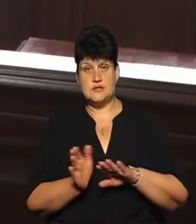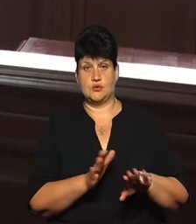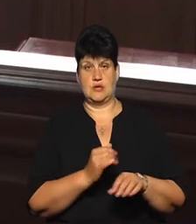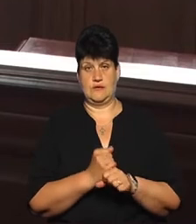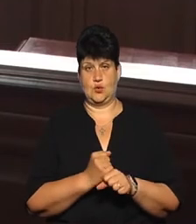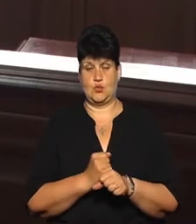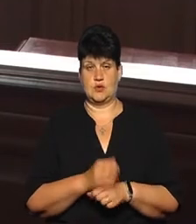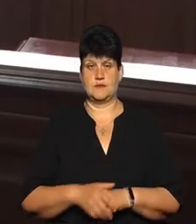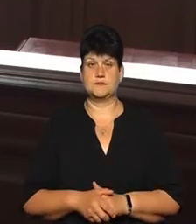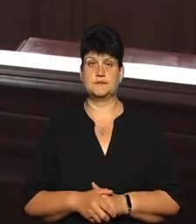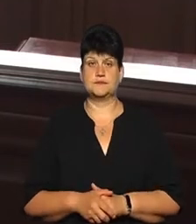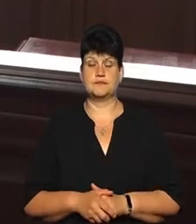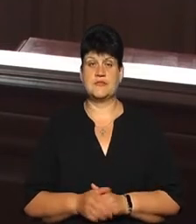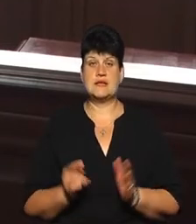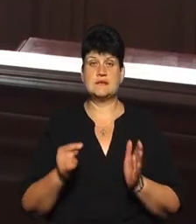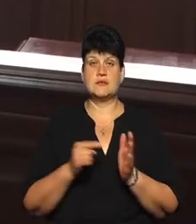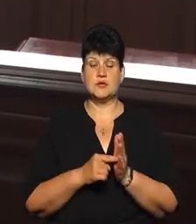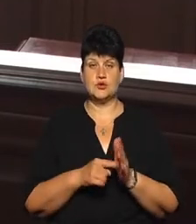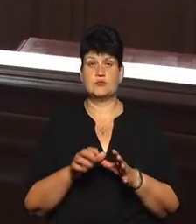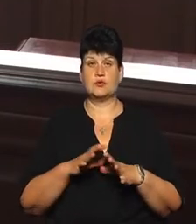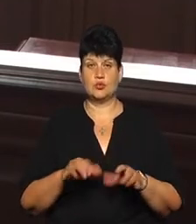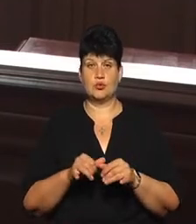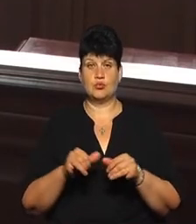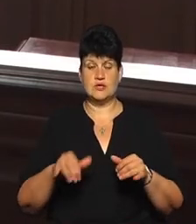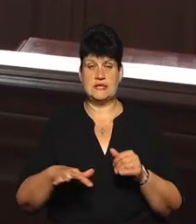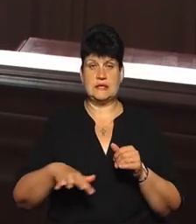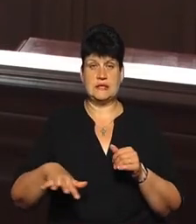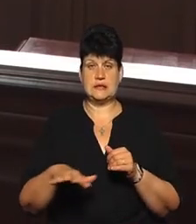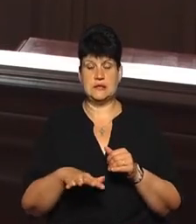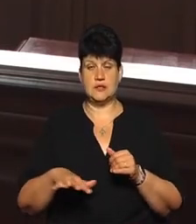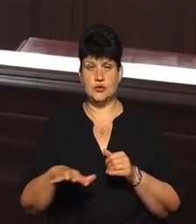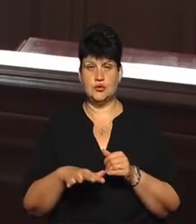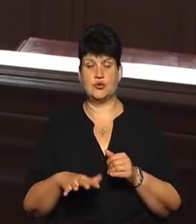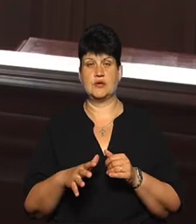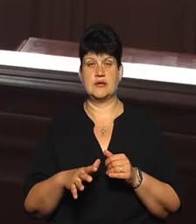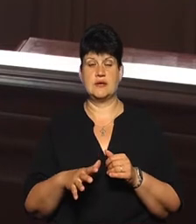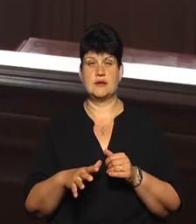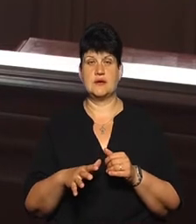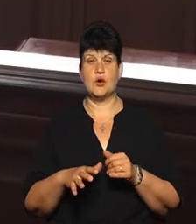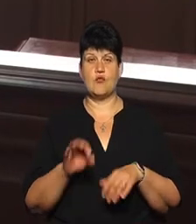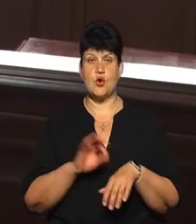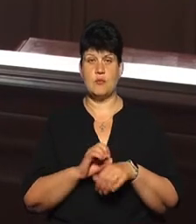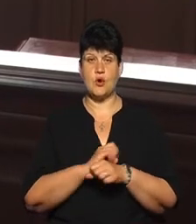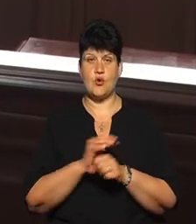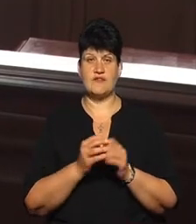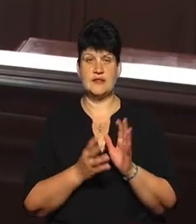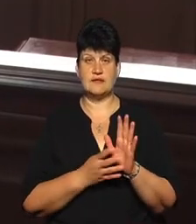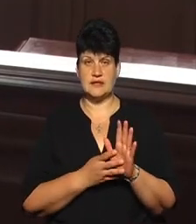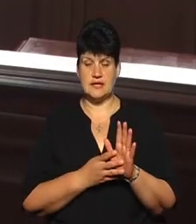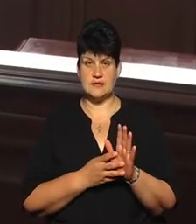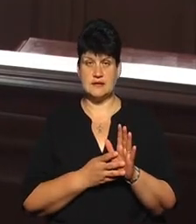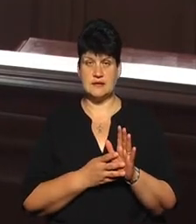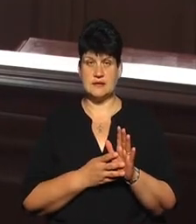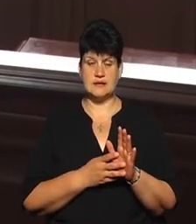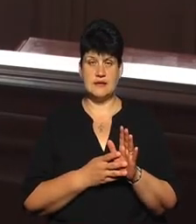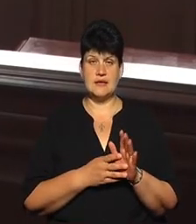роботи. З метою запобігання поширенню на території України гострої респіраторної хвороби COVID-19 саме